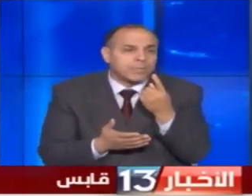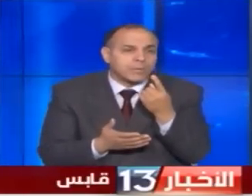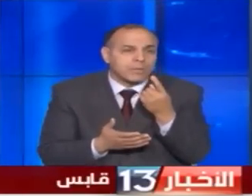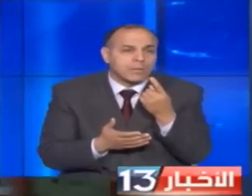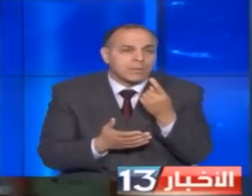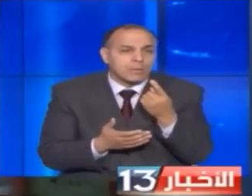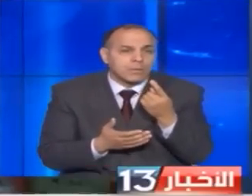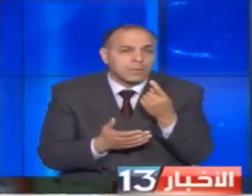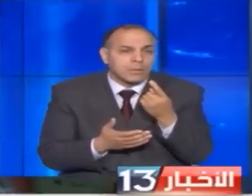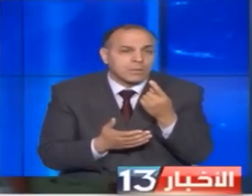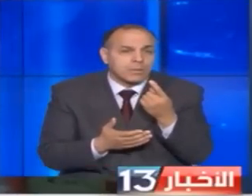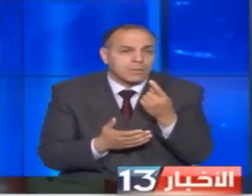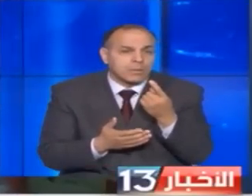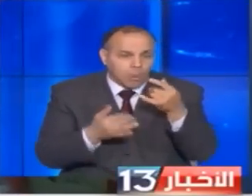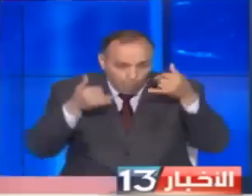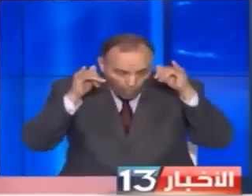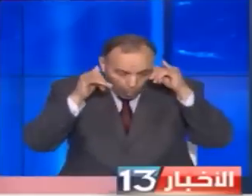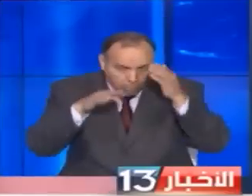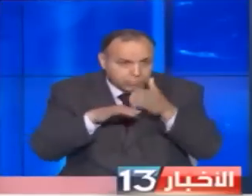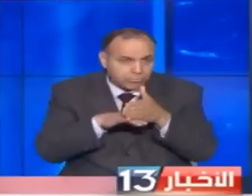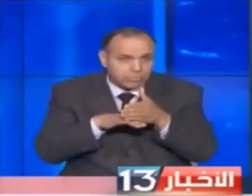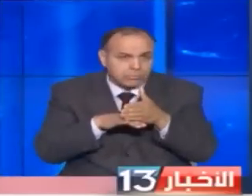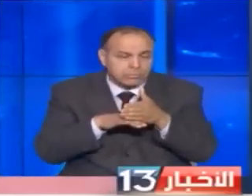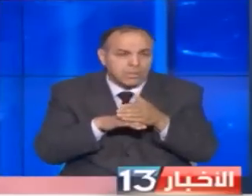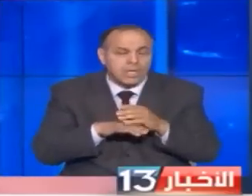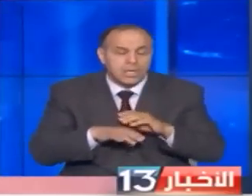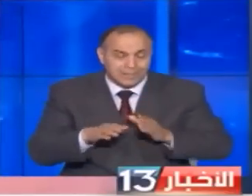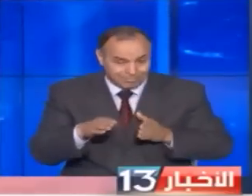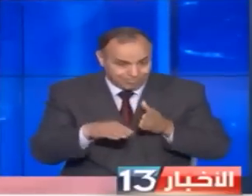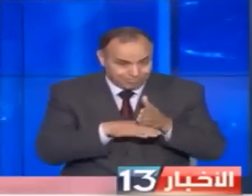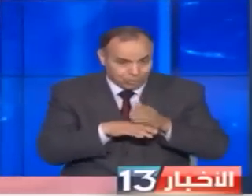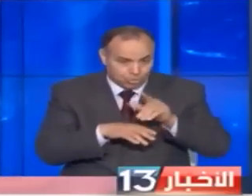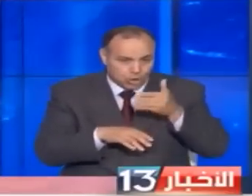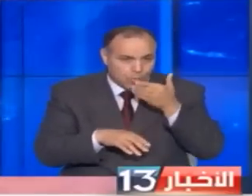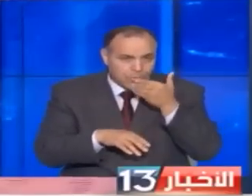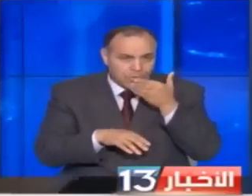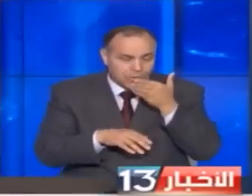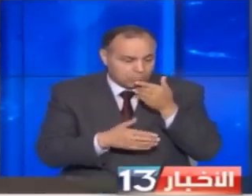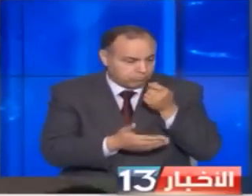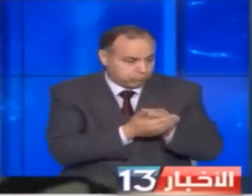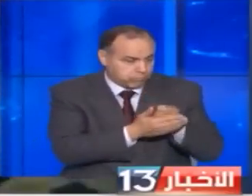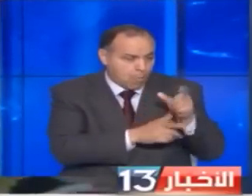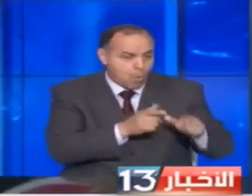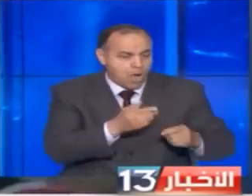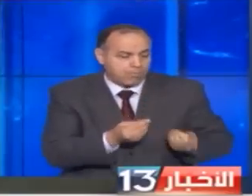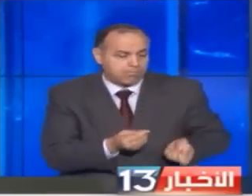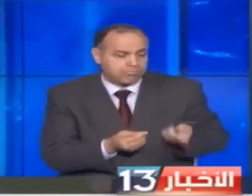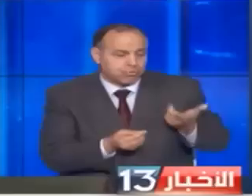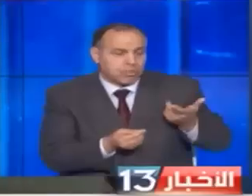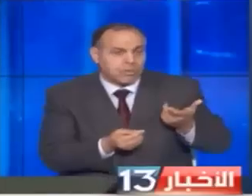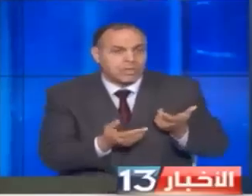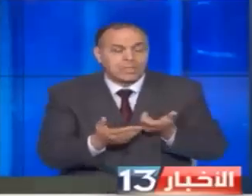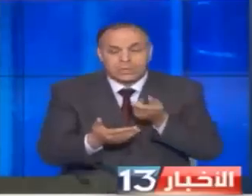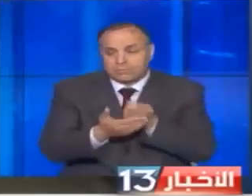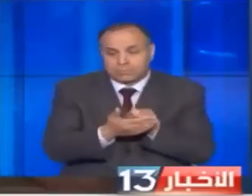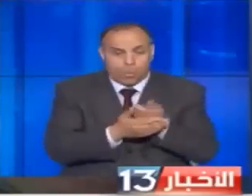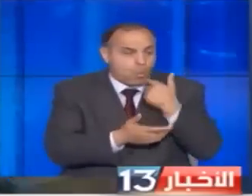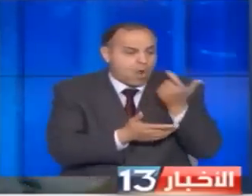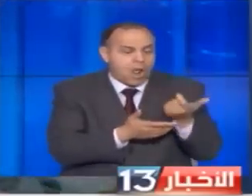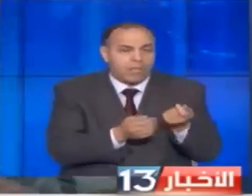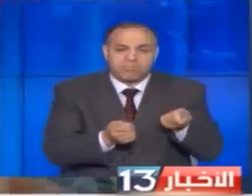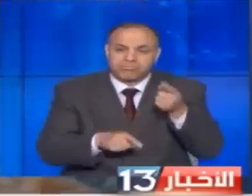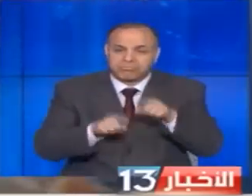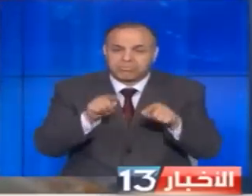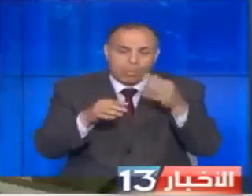هو العجل هذا مع حلول شهر رمضان يزداد استهلاك المواطن استهلاك ويفوق في